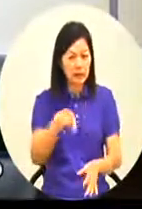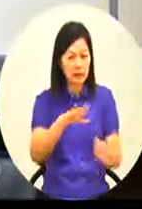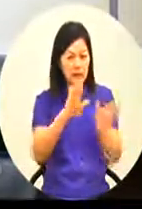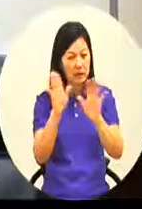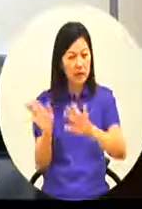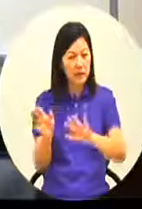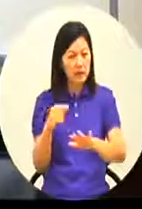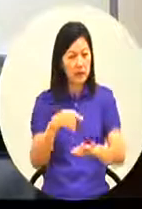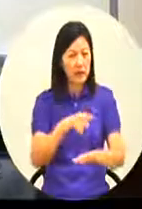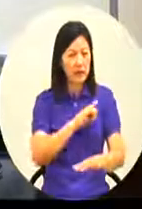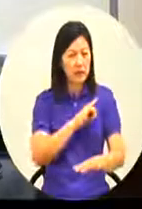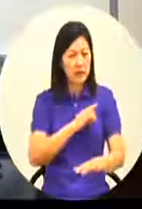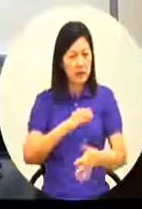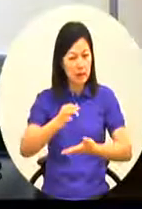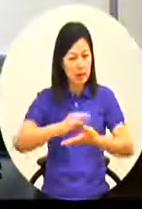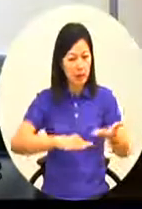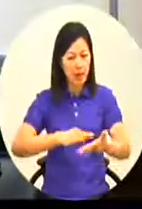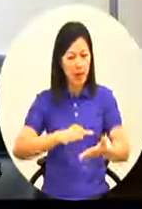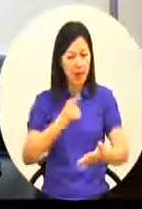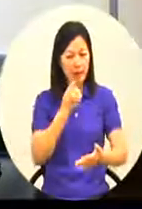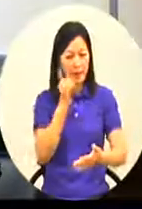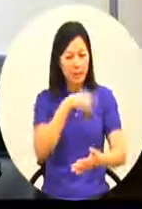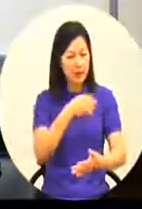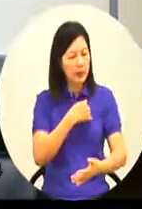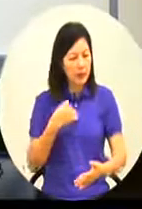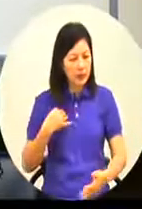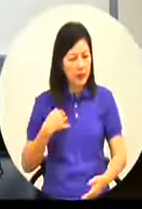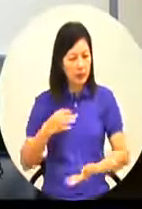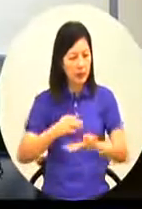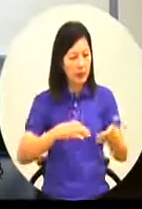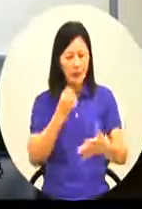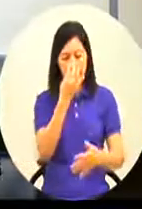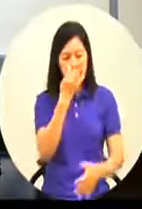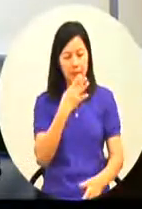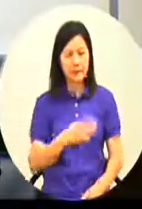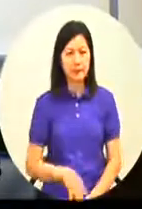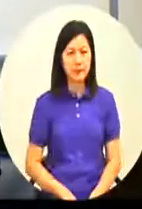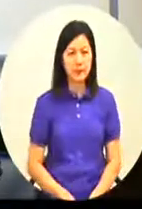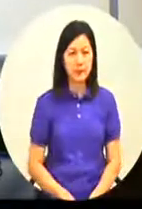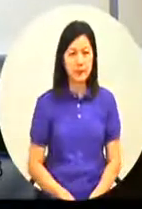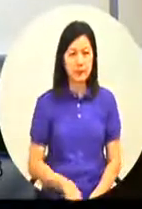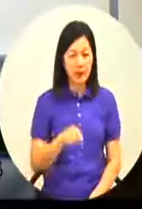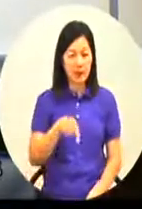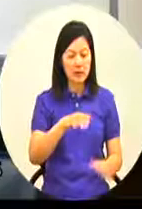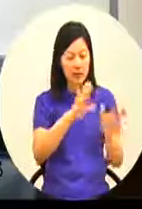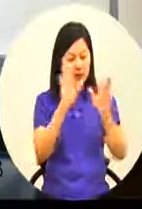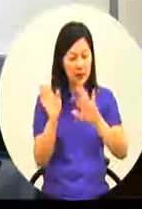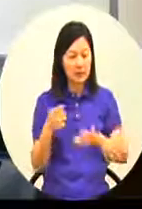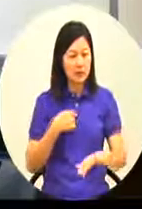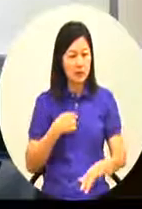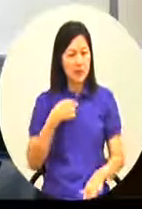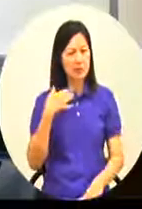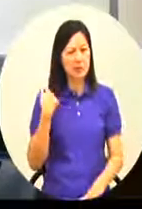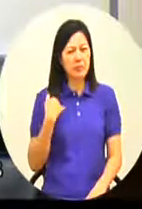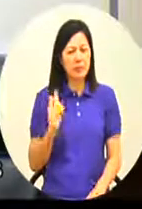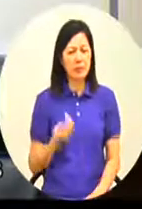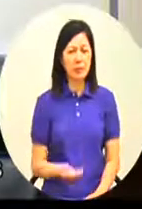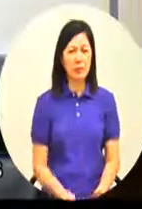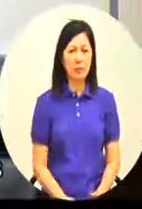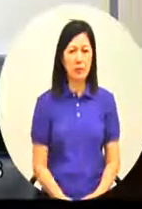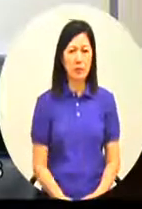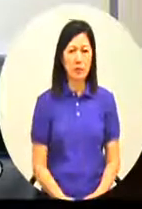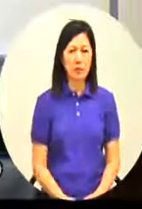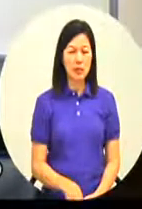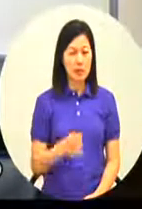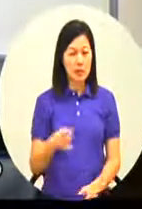下，伊要卖，伊无可能卖不出哩，哦，那。这种状况之下，我不晓得要有是不